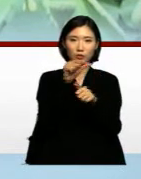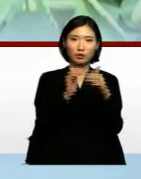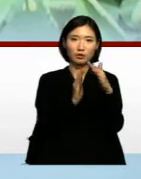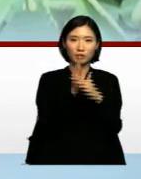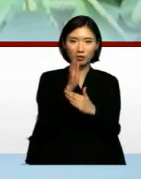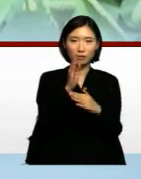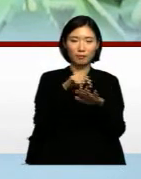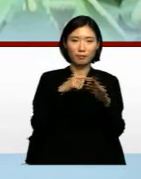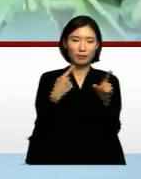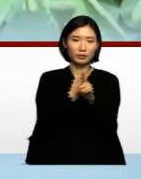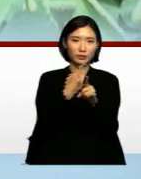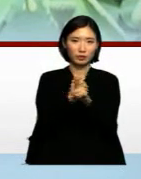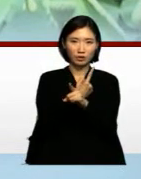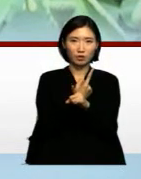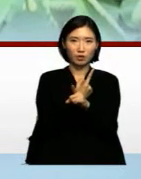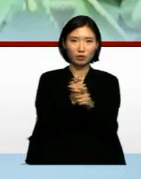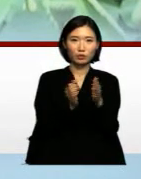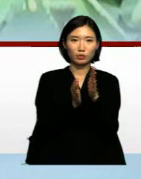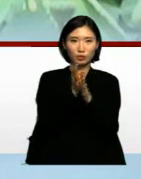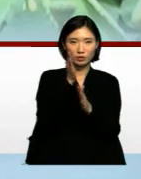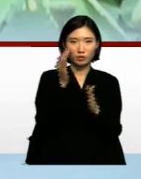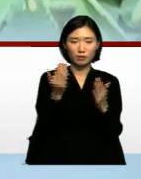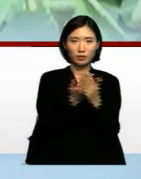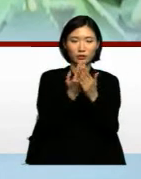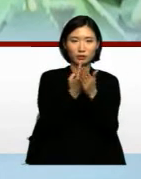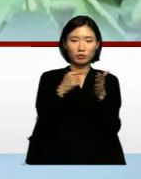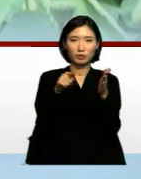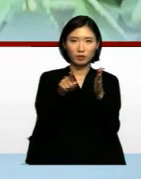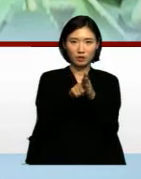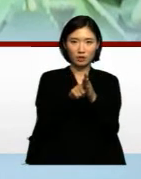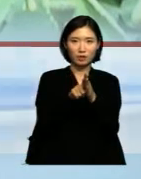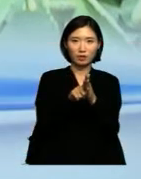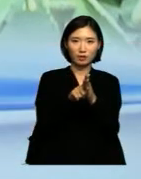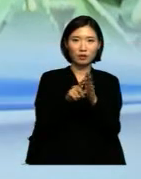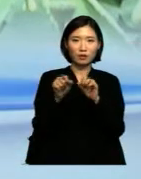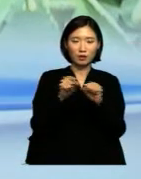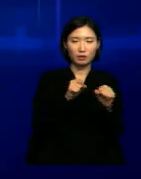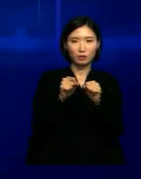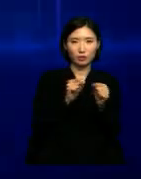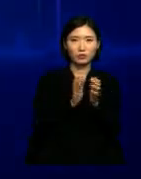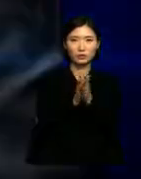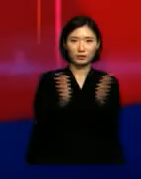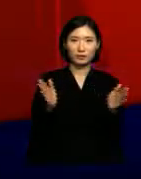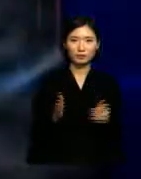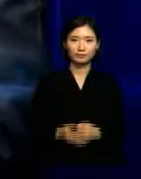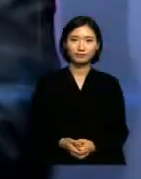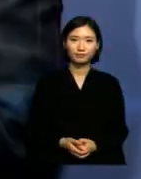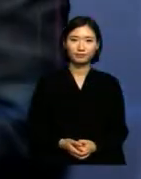도시로 발돋움하려는 양평군의 움직임이 본격화됐습니다. 오용석 기자입니다.